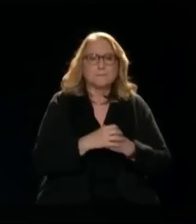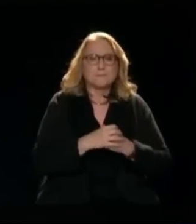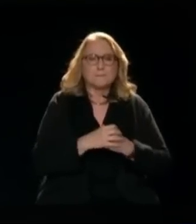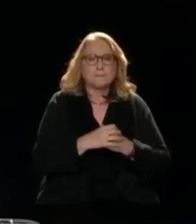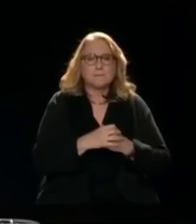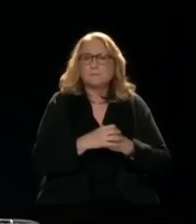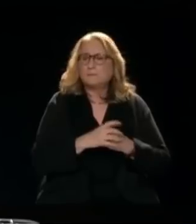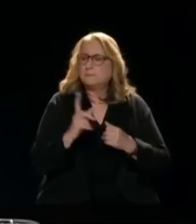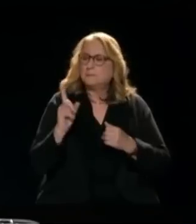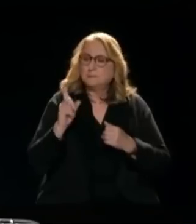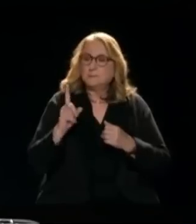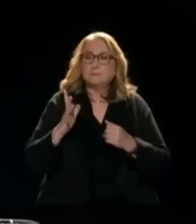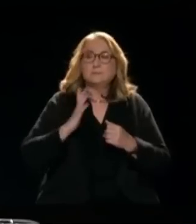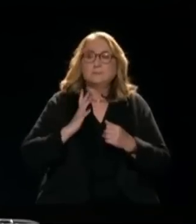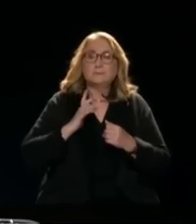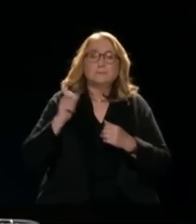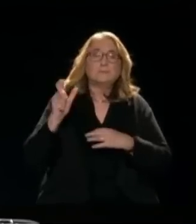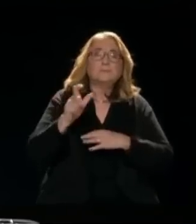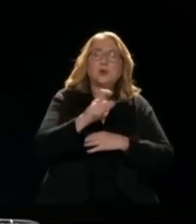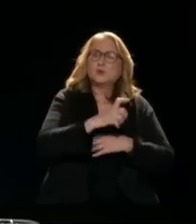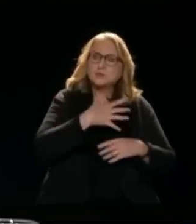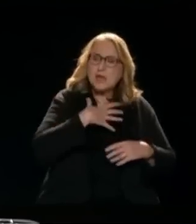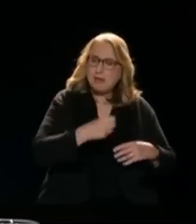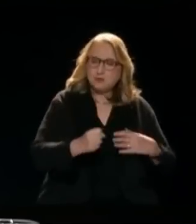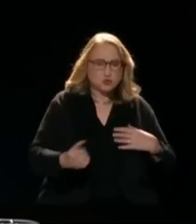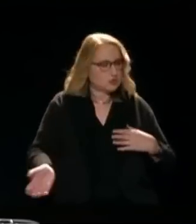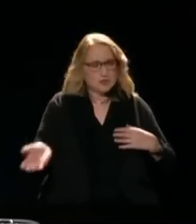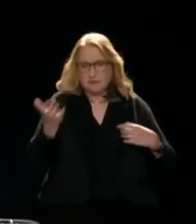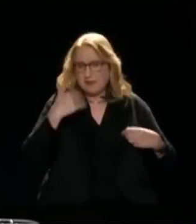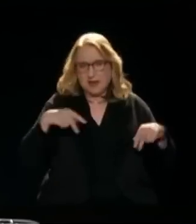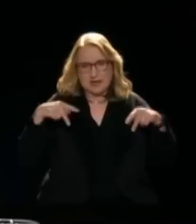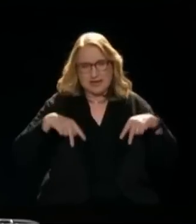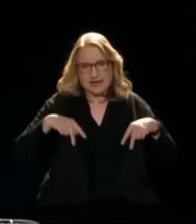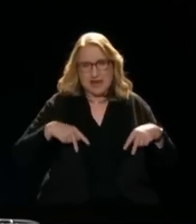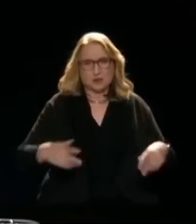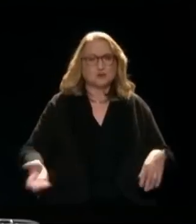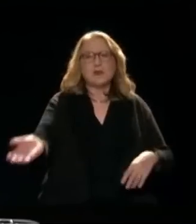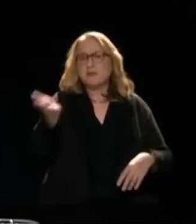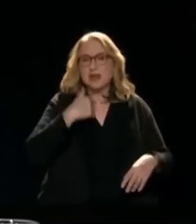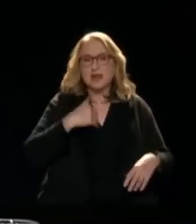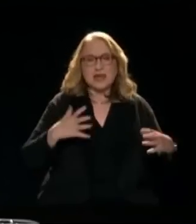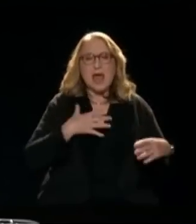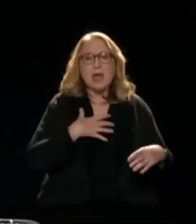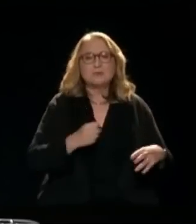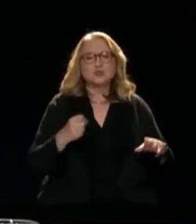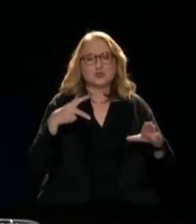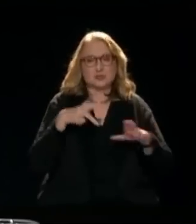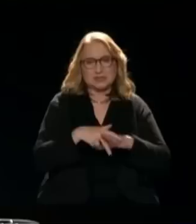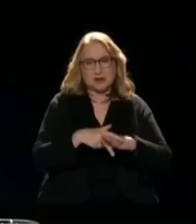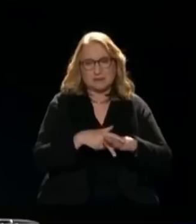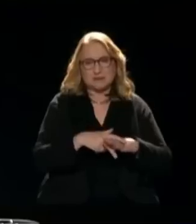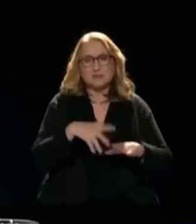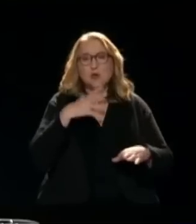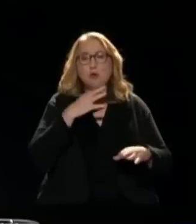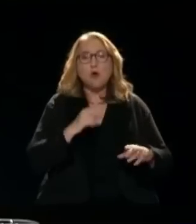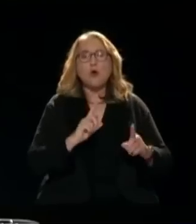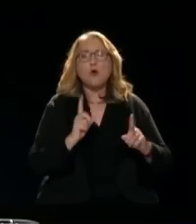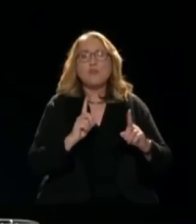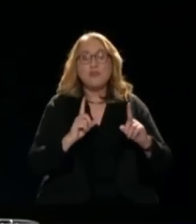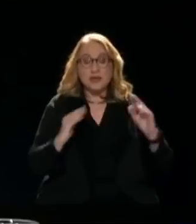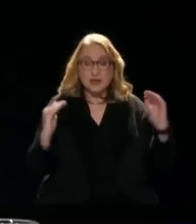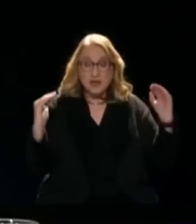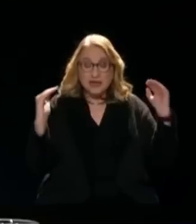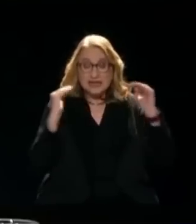βαρύτερες φράσεις. Ο πολίτης δεν έχει καμία εμπιστοσύνη στο κράτος, όπως και στις τράπεζες, γιατί δεν τους αντιμετωπίζει ισότιμα τους πολίτες.